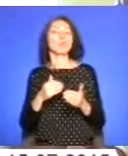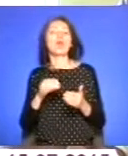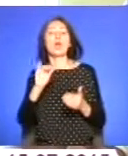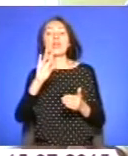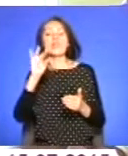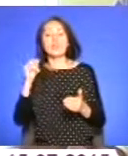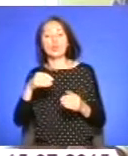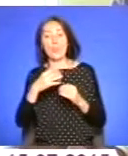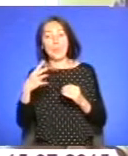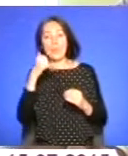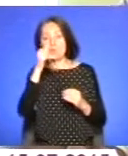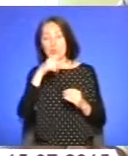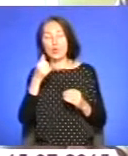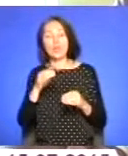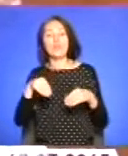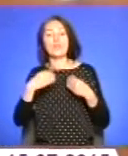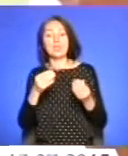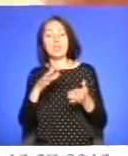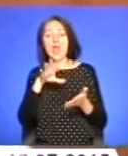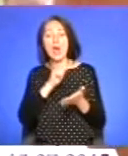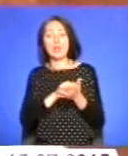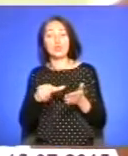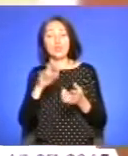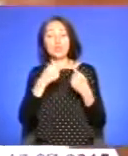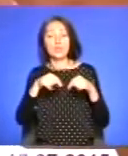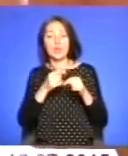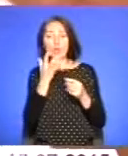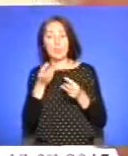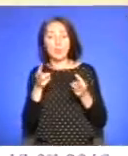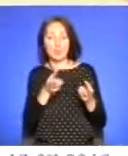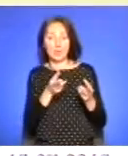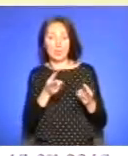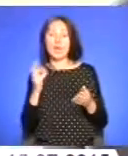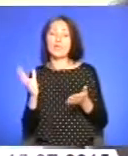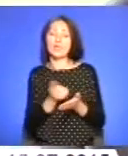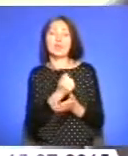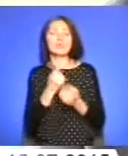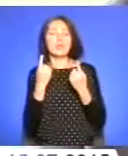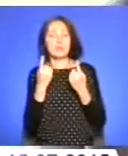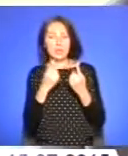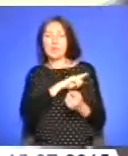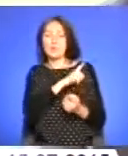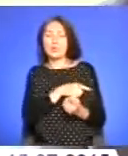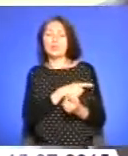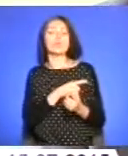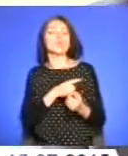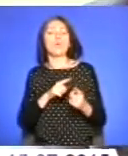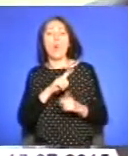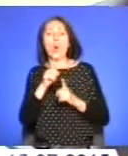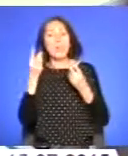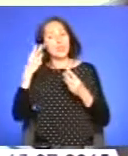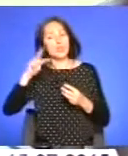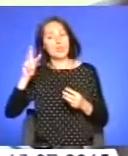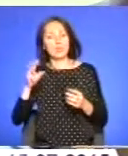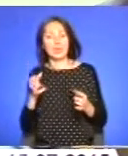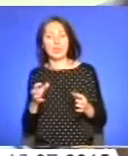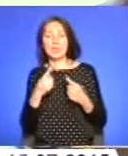всю сферу теплопостачання, завдяки чому вдалося значно модернізувати систему. Ми почали з того, що вияснили,